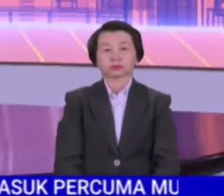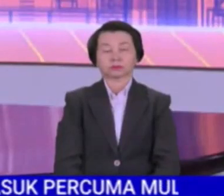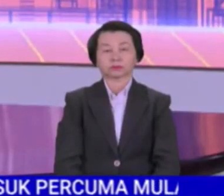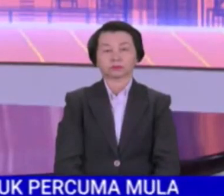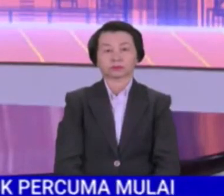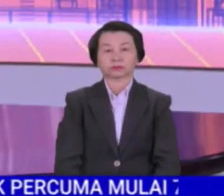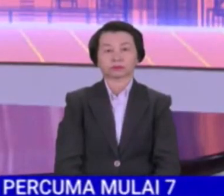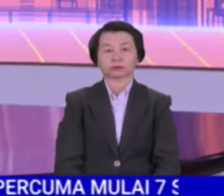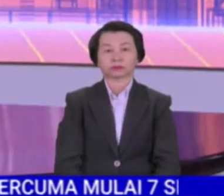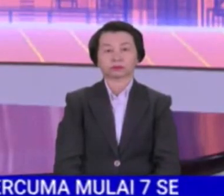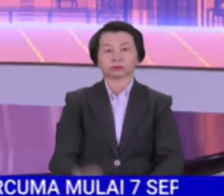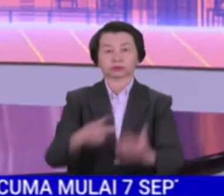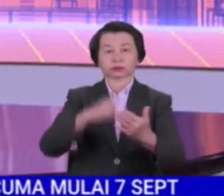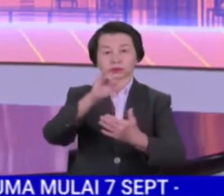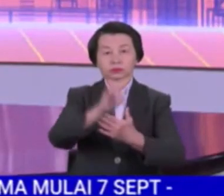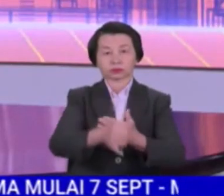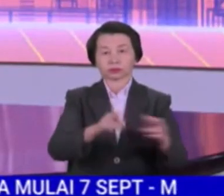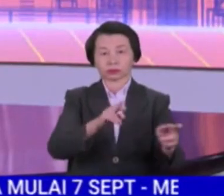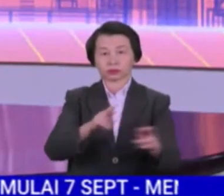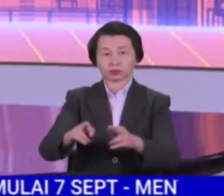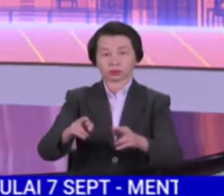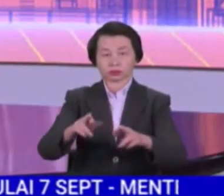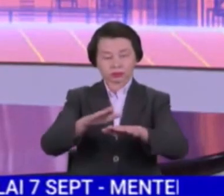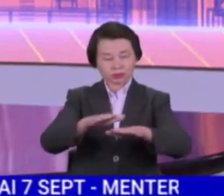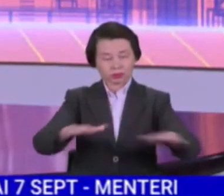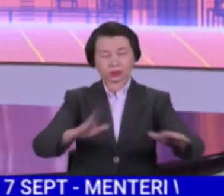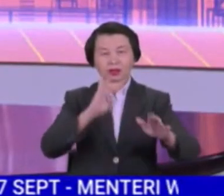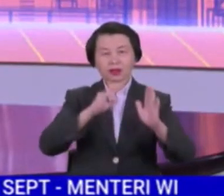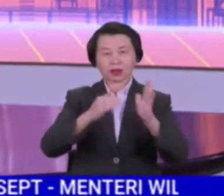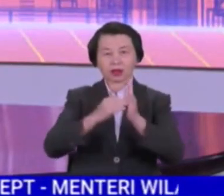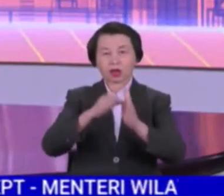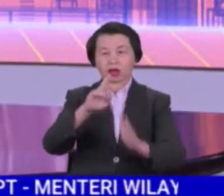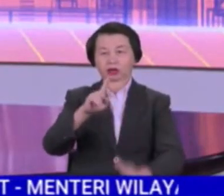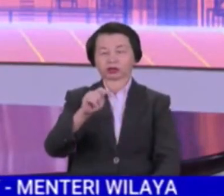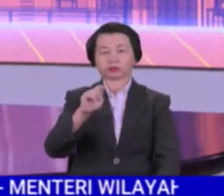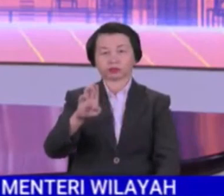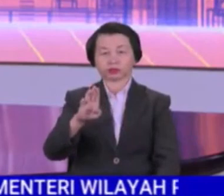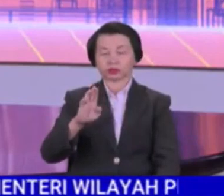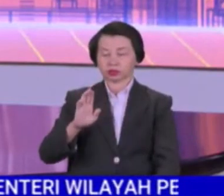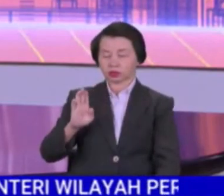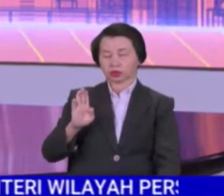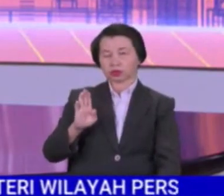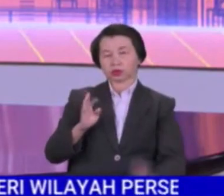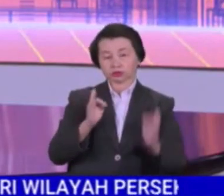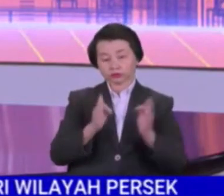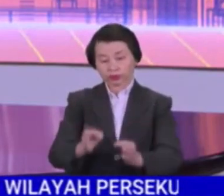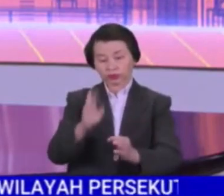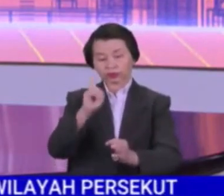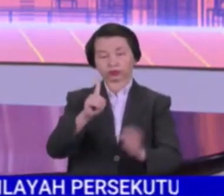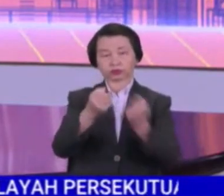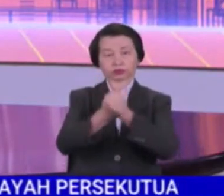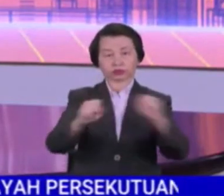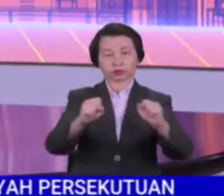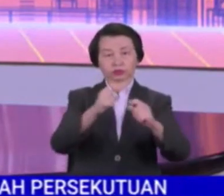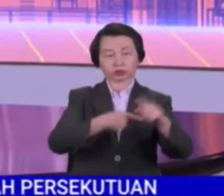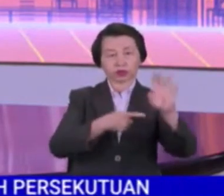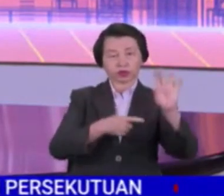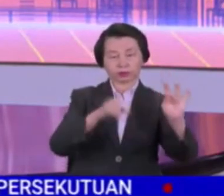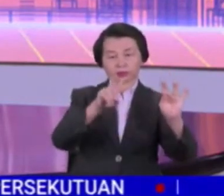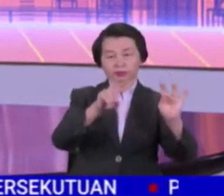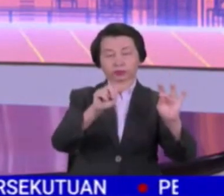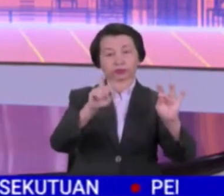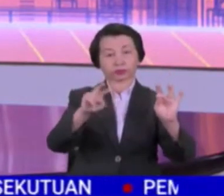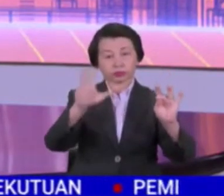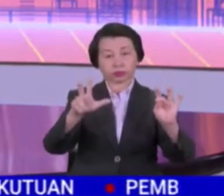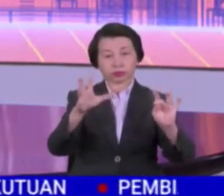the project loncengan sebatan banjir TV pedang fasa 1 dijangkau siap ogos 2023